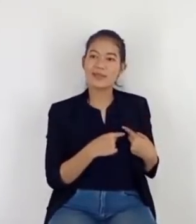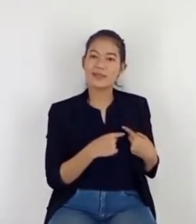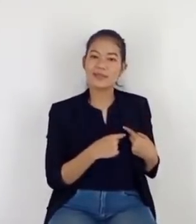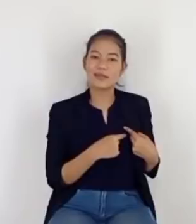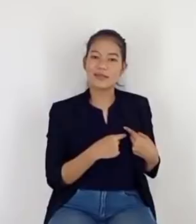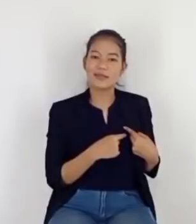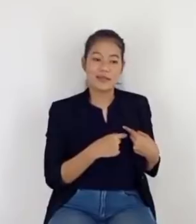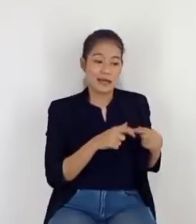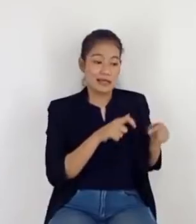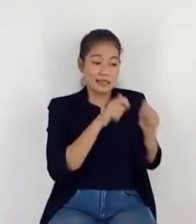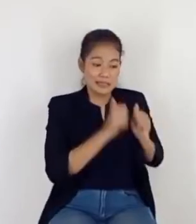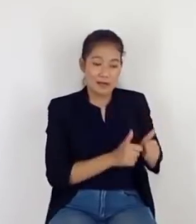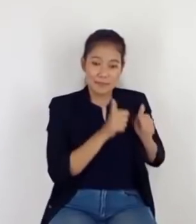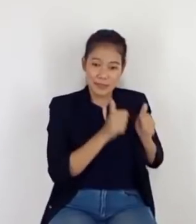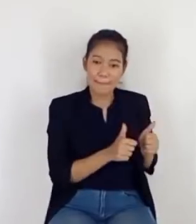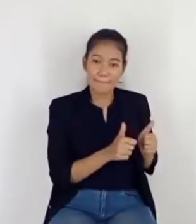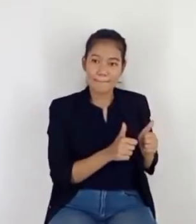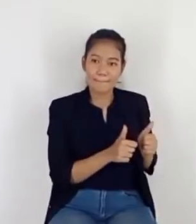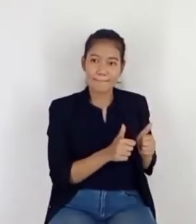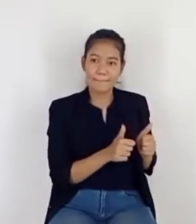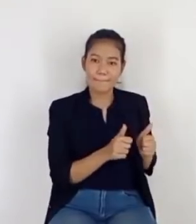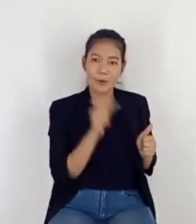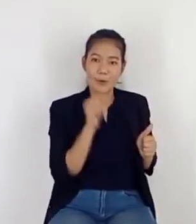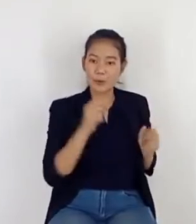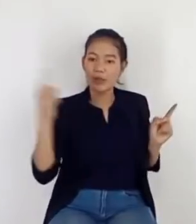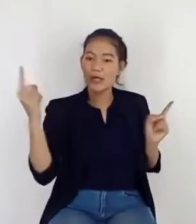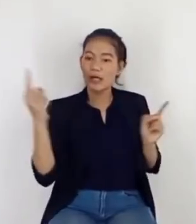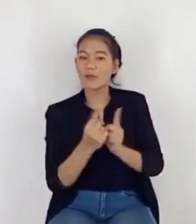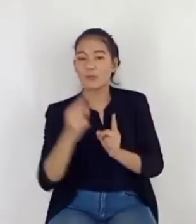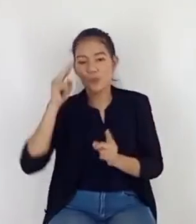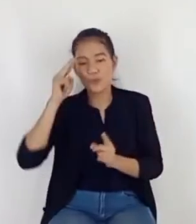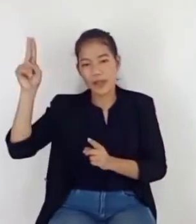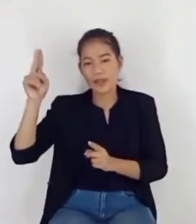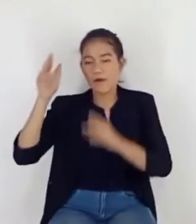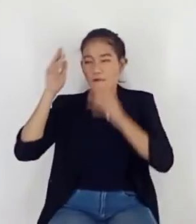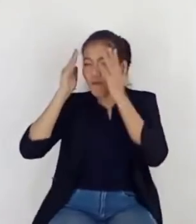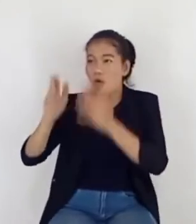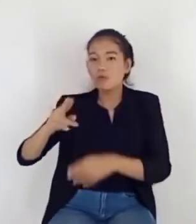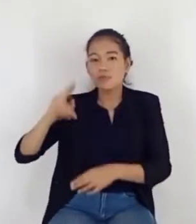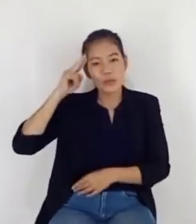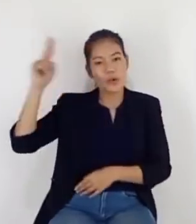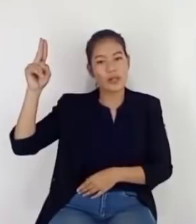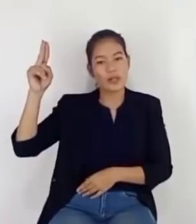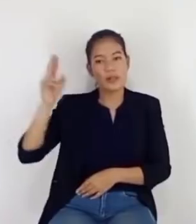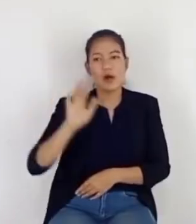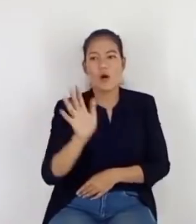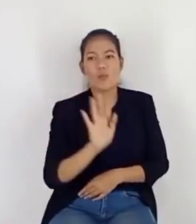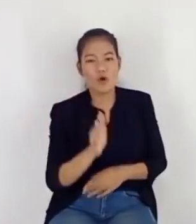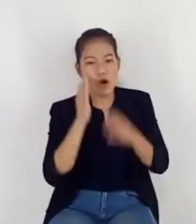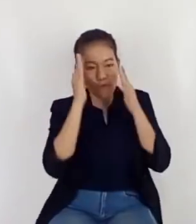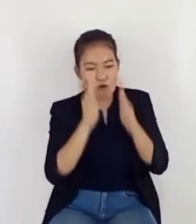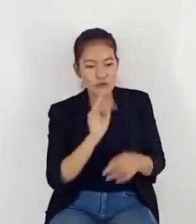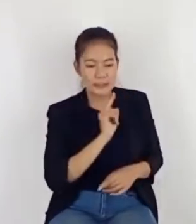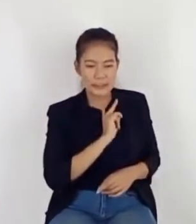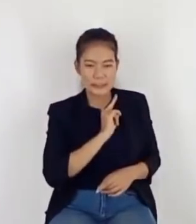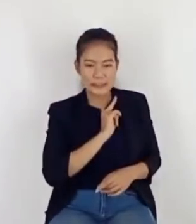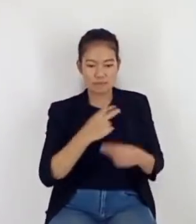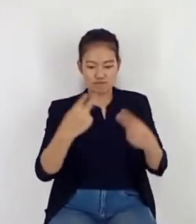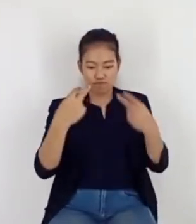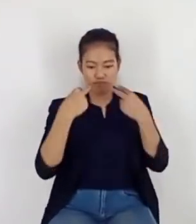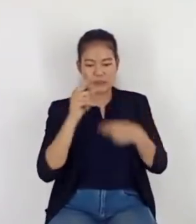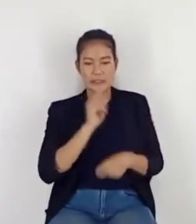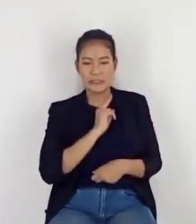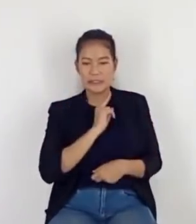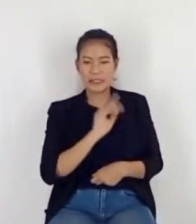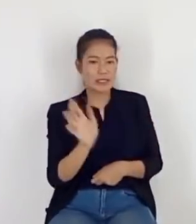yang dipersiapkan untuk menghadap Tuhan, fokus kepada Tuhan, bukan kepada diri sendiri.